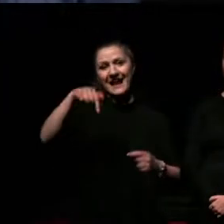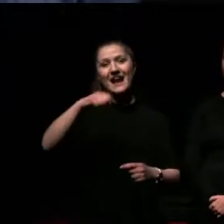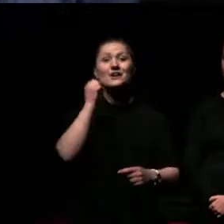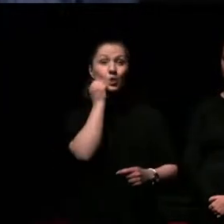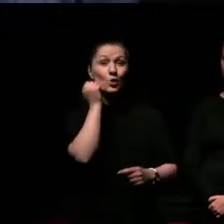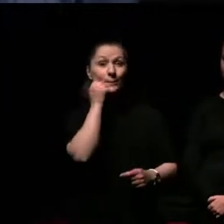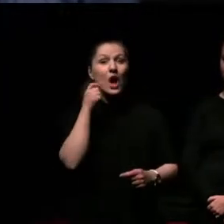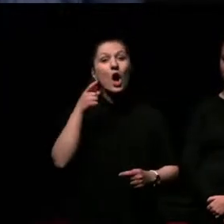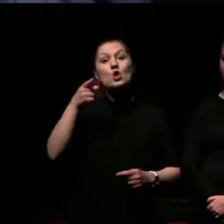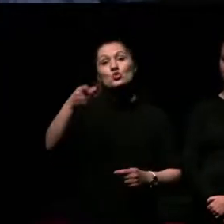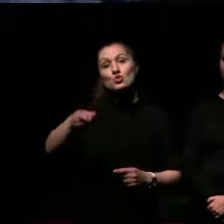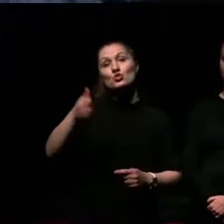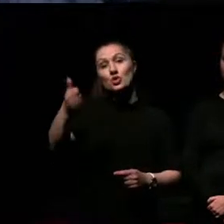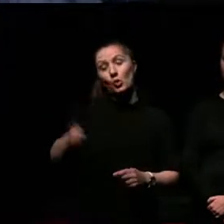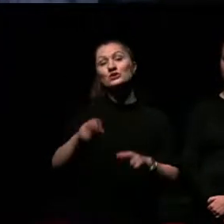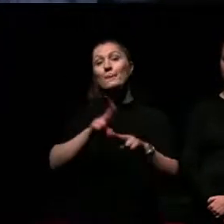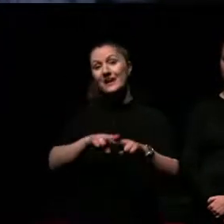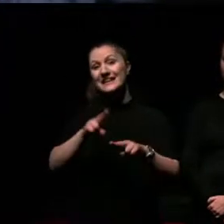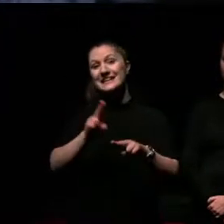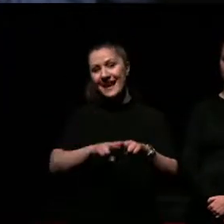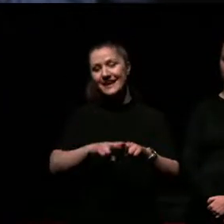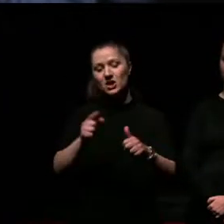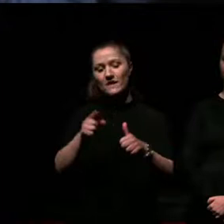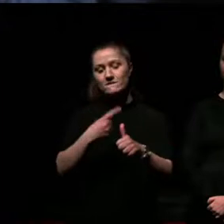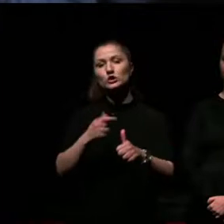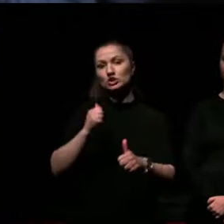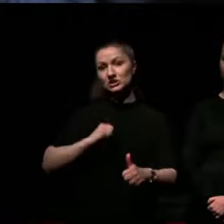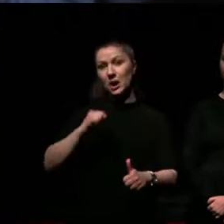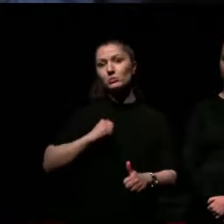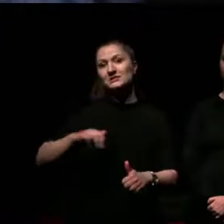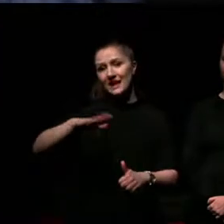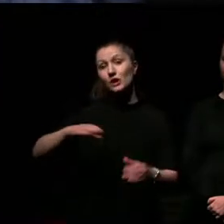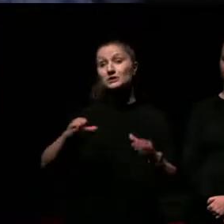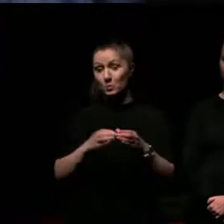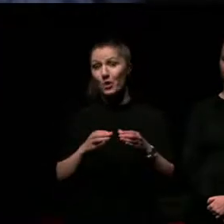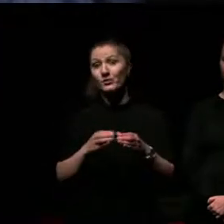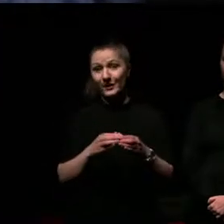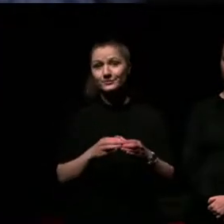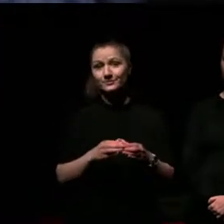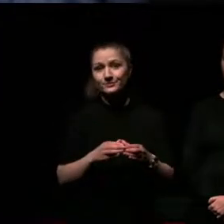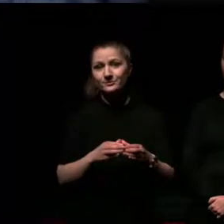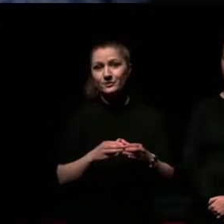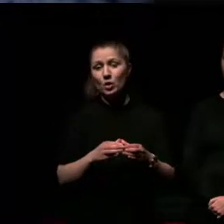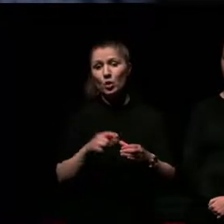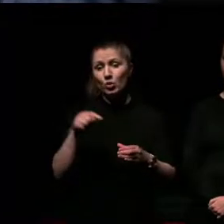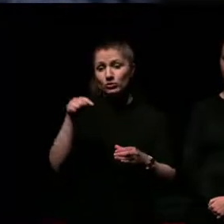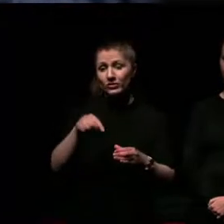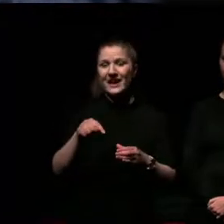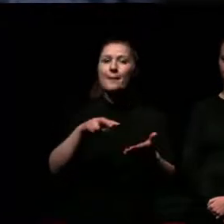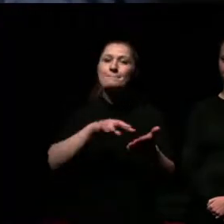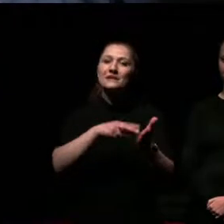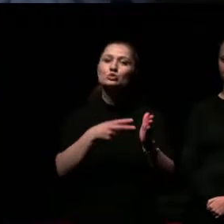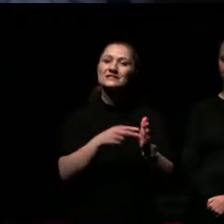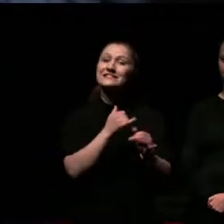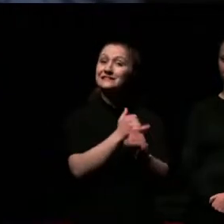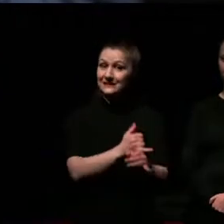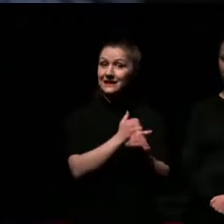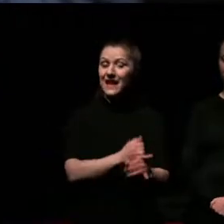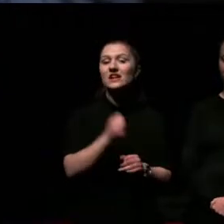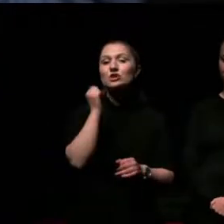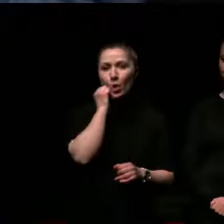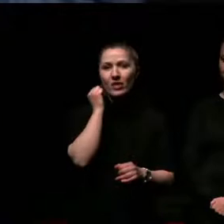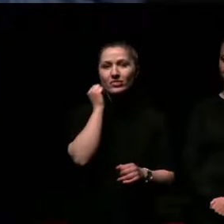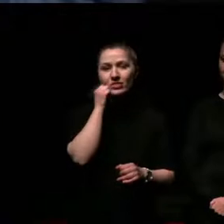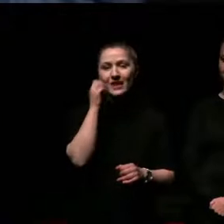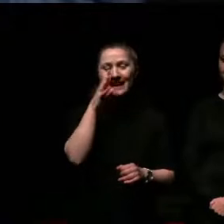nemlig 100-årsmarkeringen av det første samiske landsmøtet. Og det ble holdt i Metodistkirka i